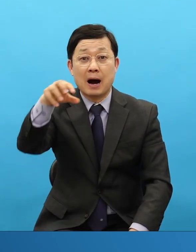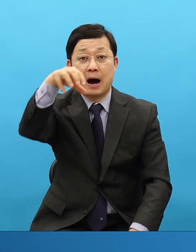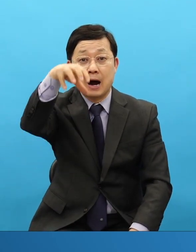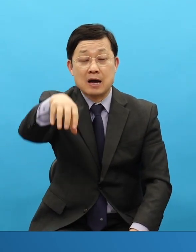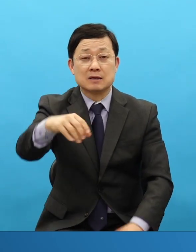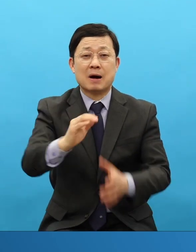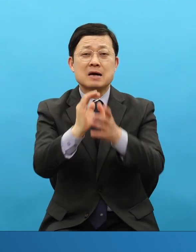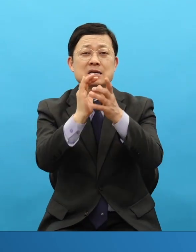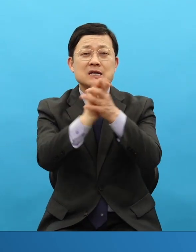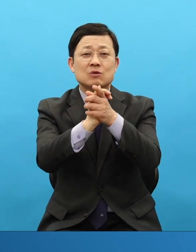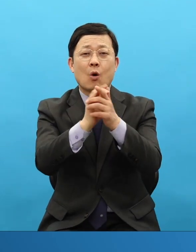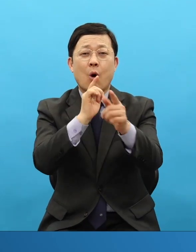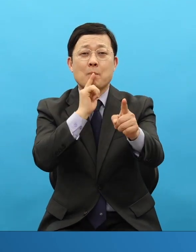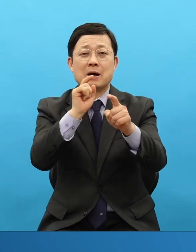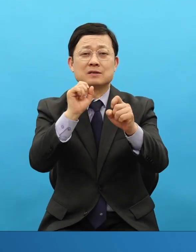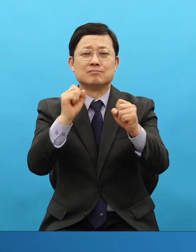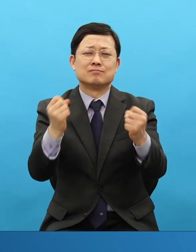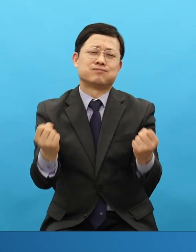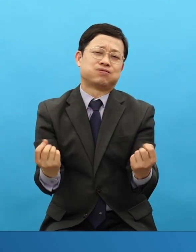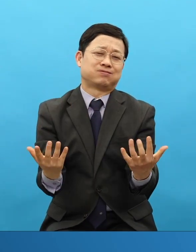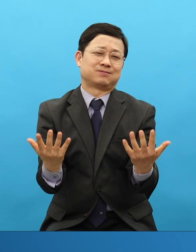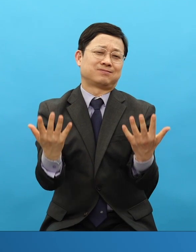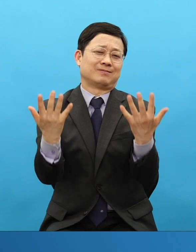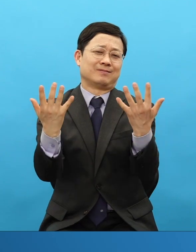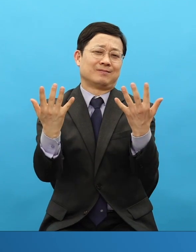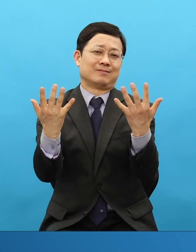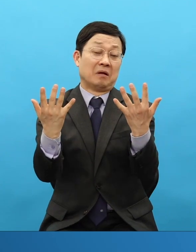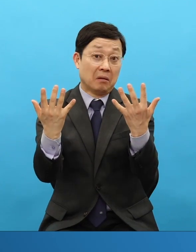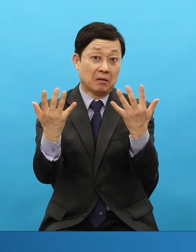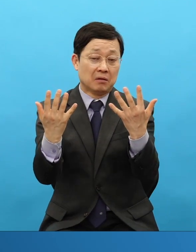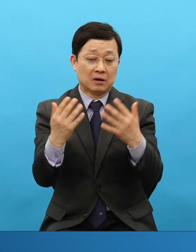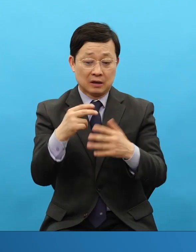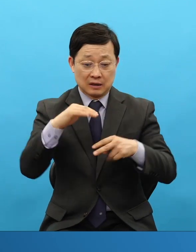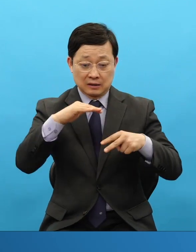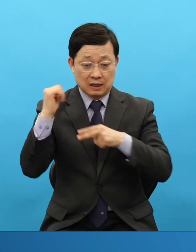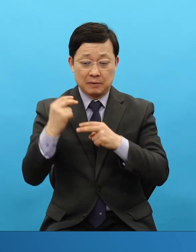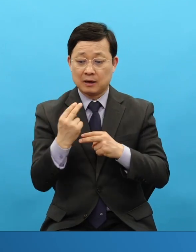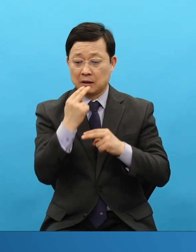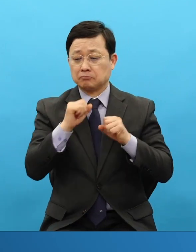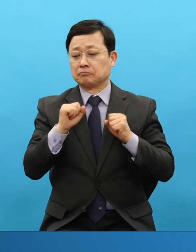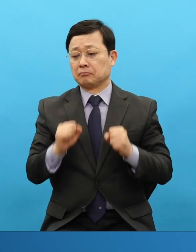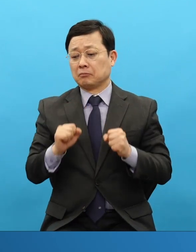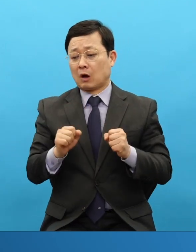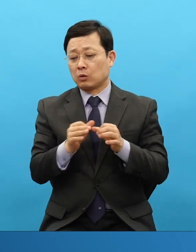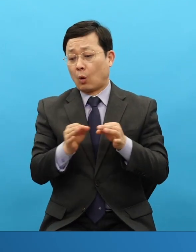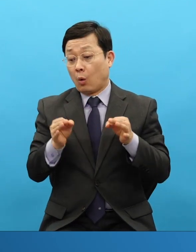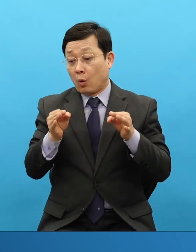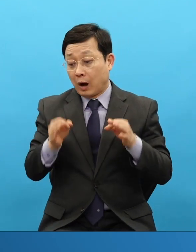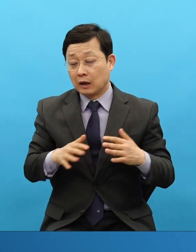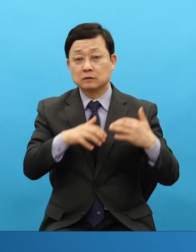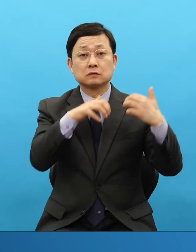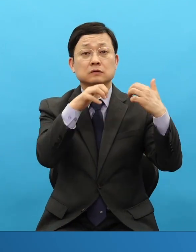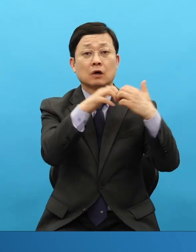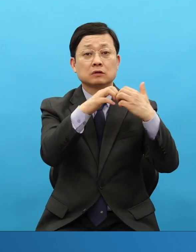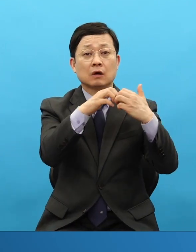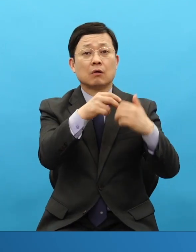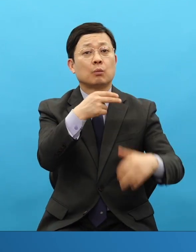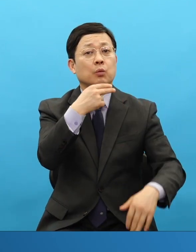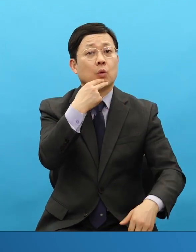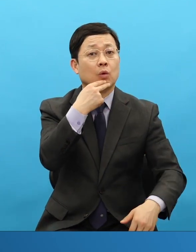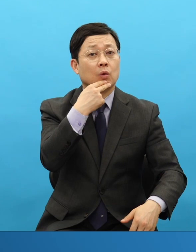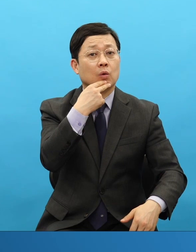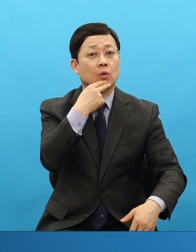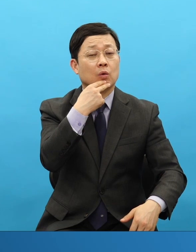동안에는 전쟁이 없었다. While Samuel was alive, the war ceased. 그렇습니다. That's right. 사무엘이 살아있는